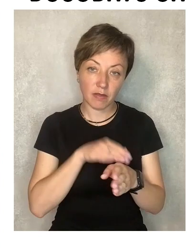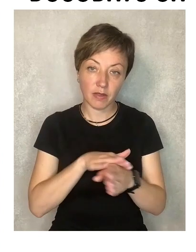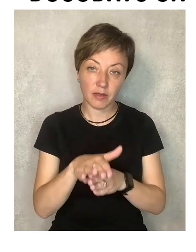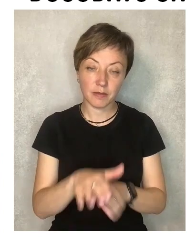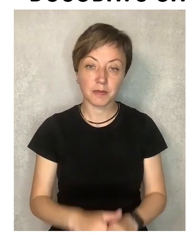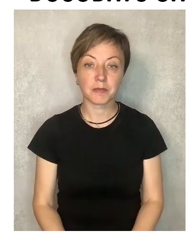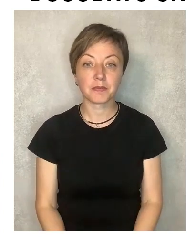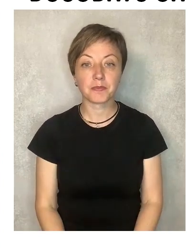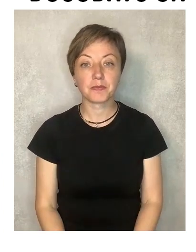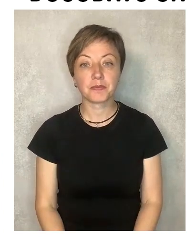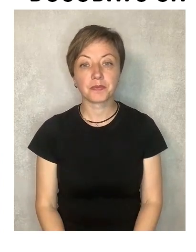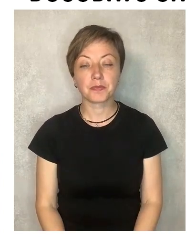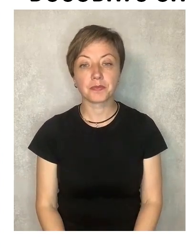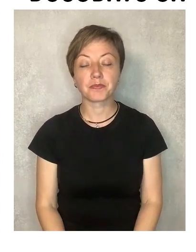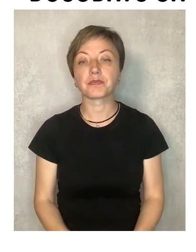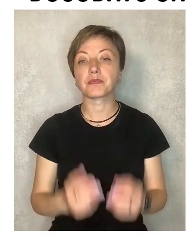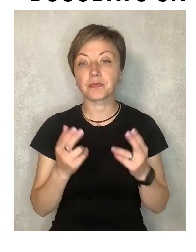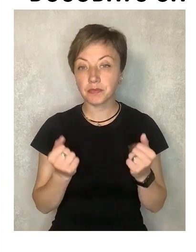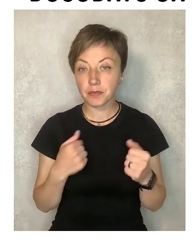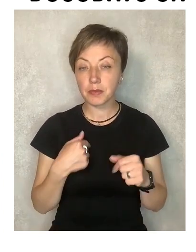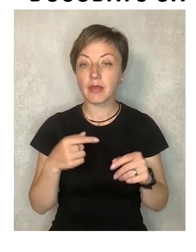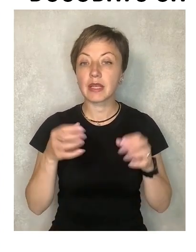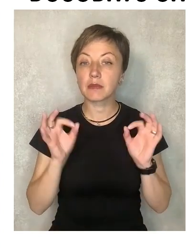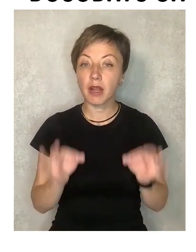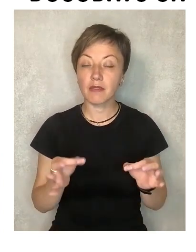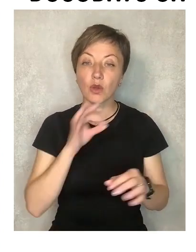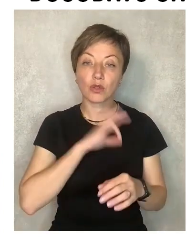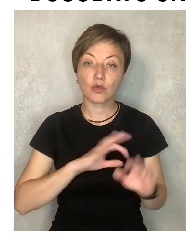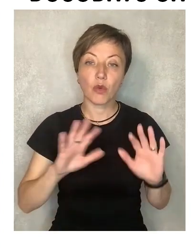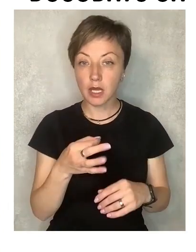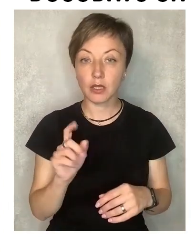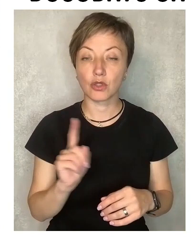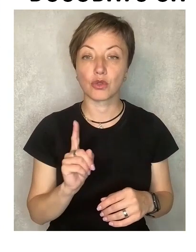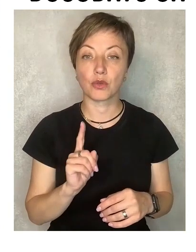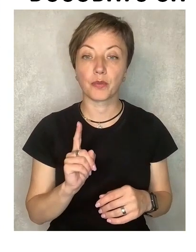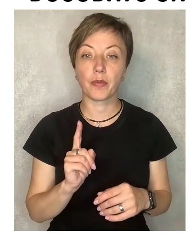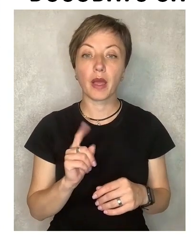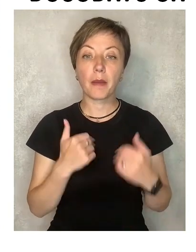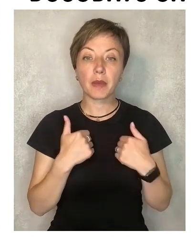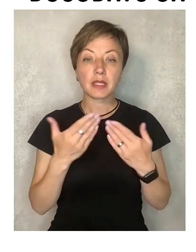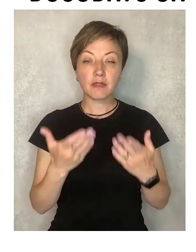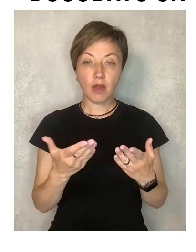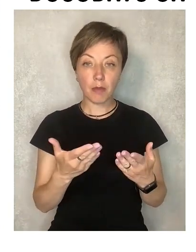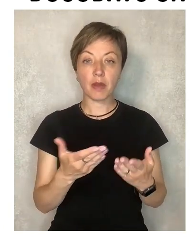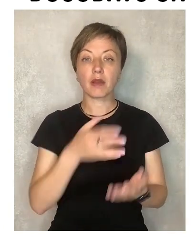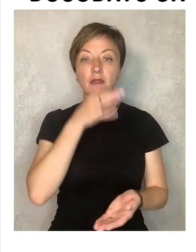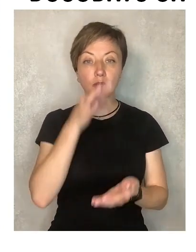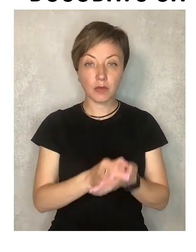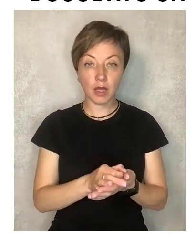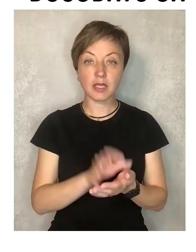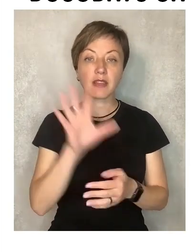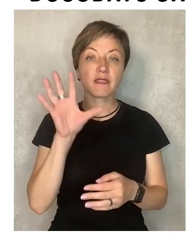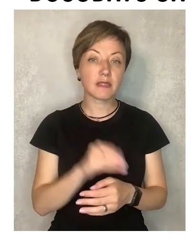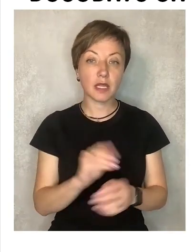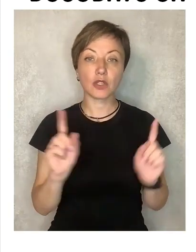Дякую дуже. Так, я насправді, користуючись моментом, просто хочу сказати, що ми з вами несемо відповідальність абсолютно за все, що